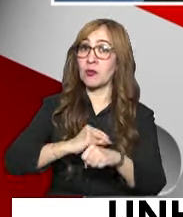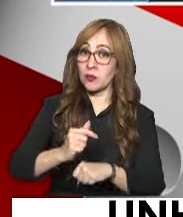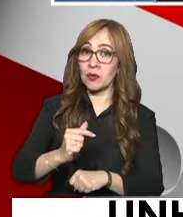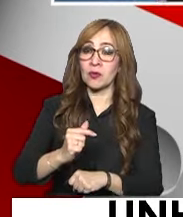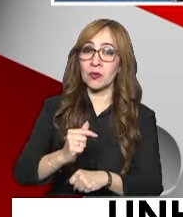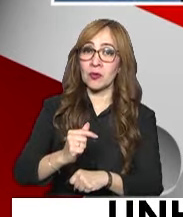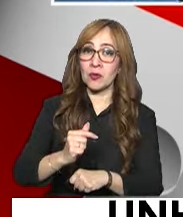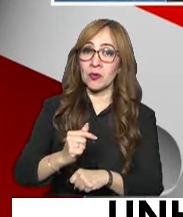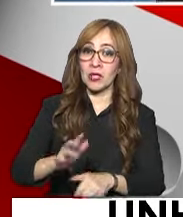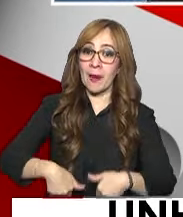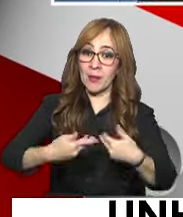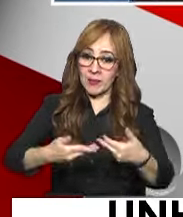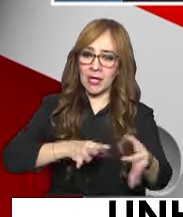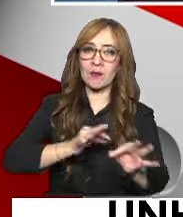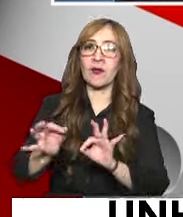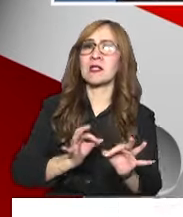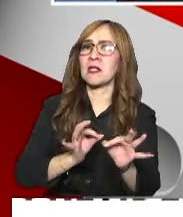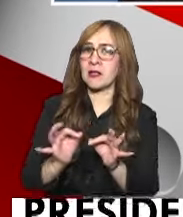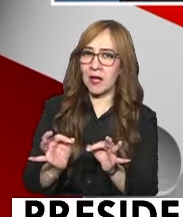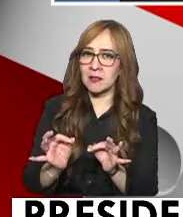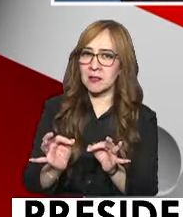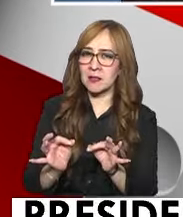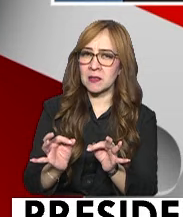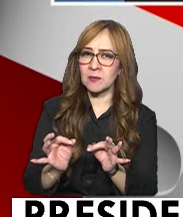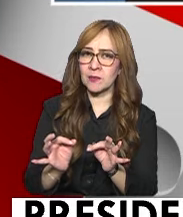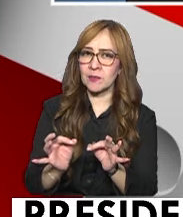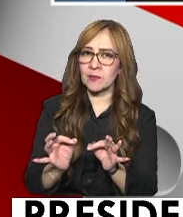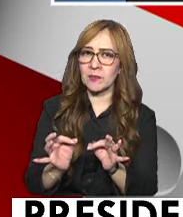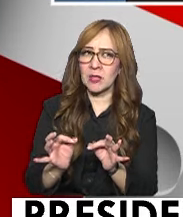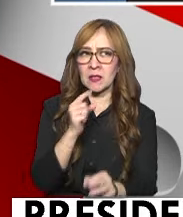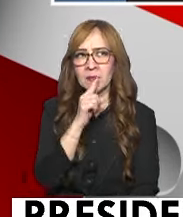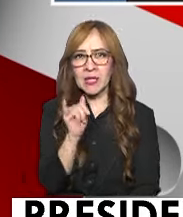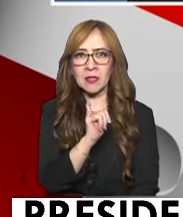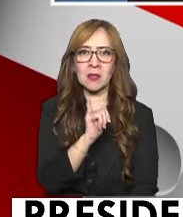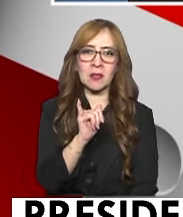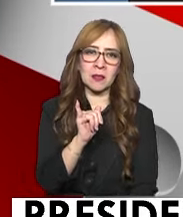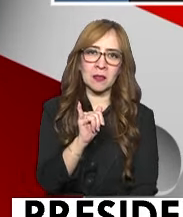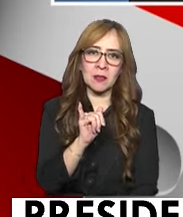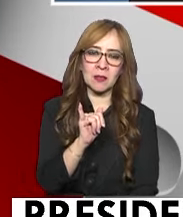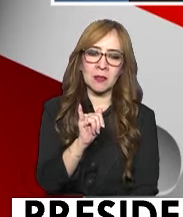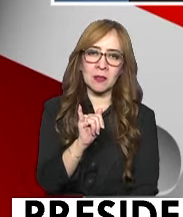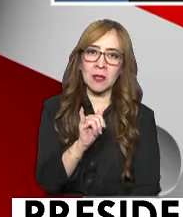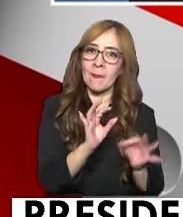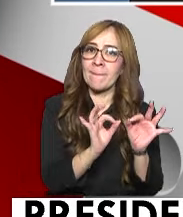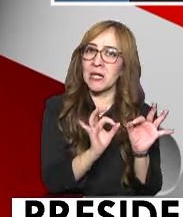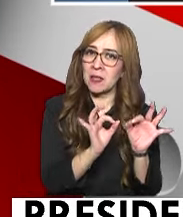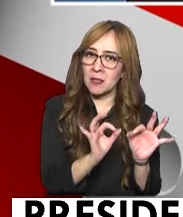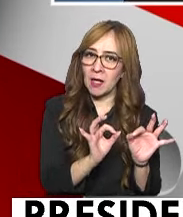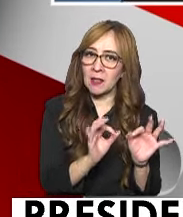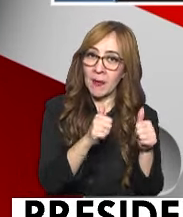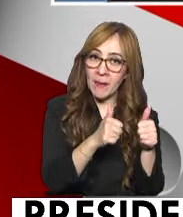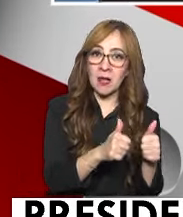adanya memfasilitasi dengan hal-hal seperti pendidikan yang